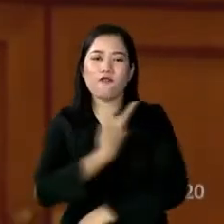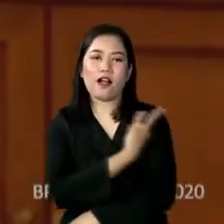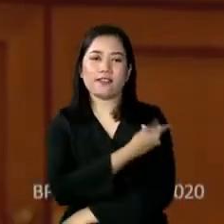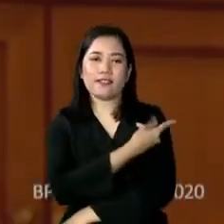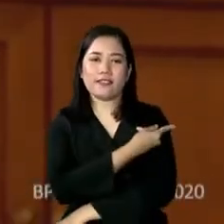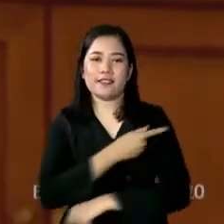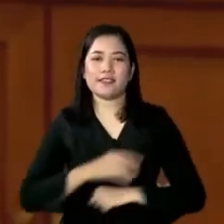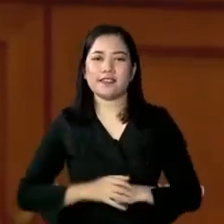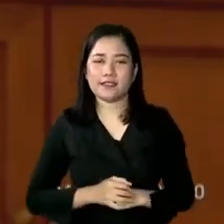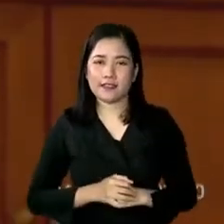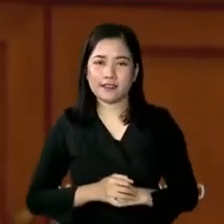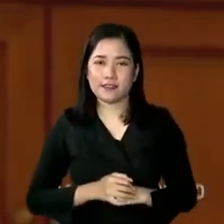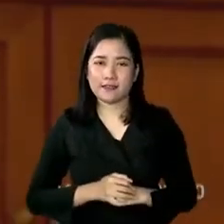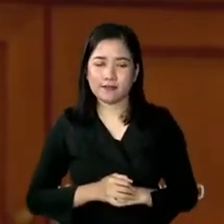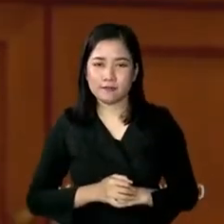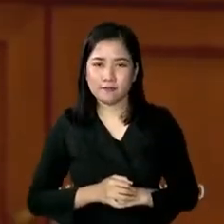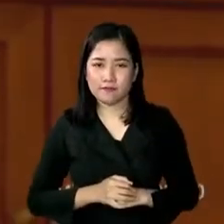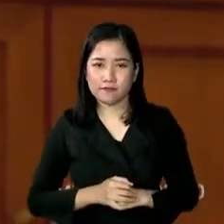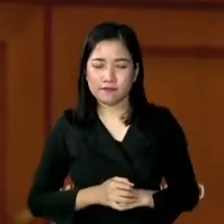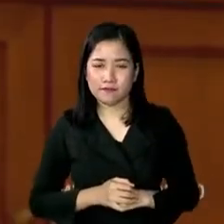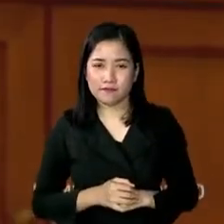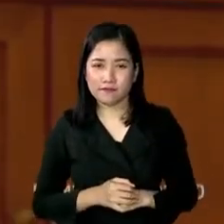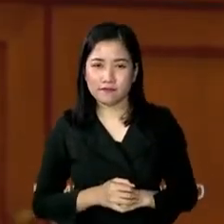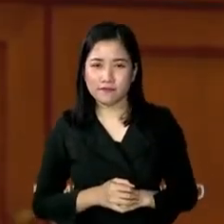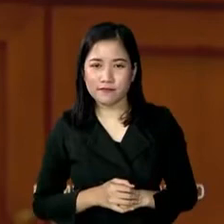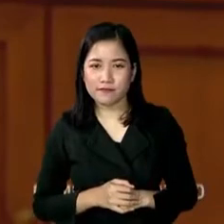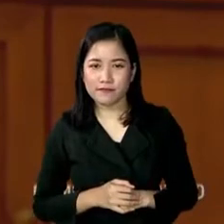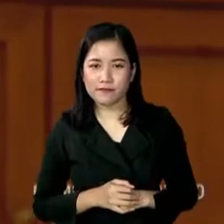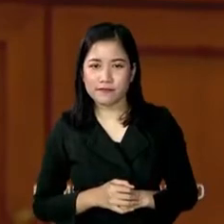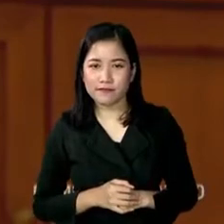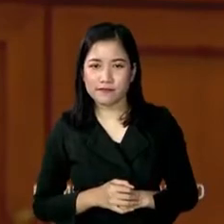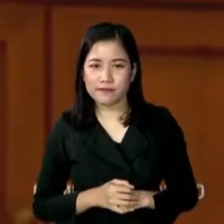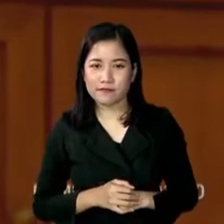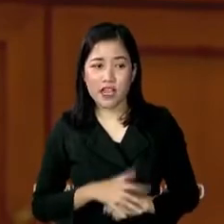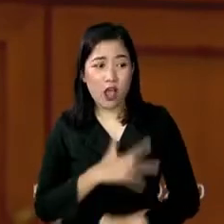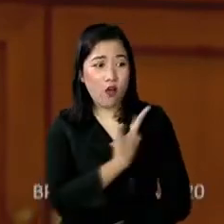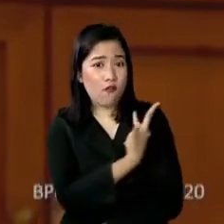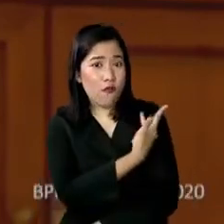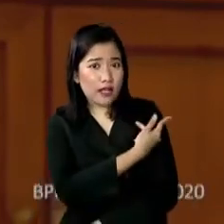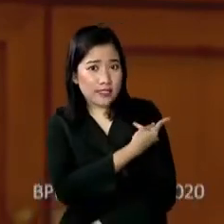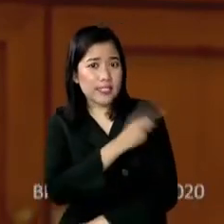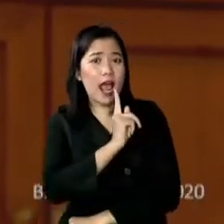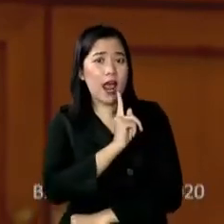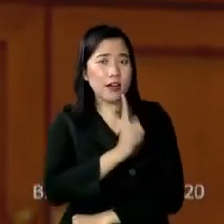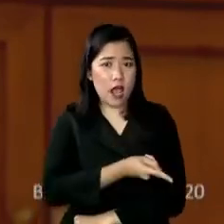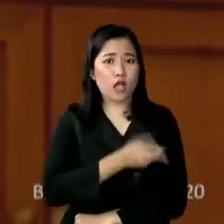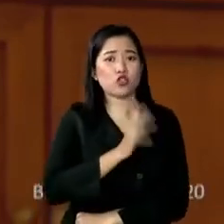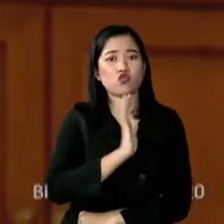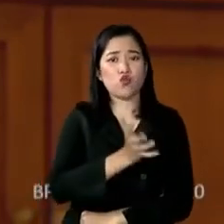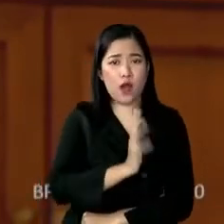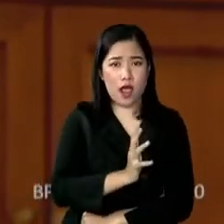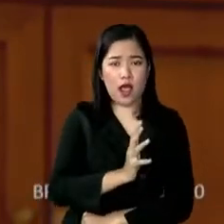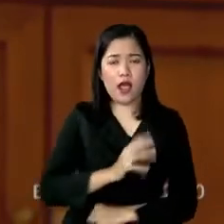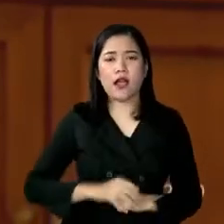meski vaksin sudah ada kita tetap harus